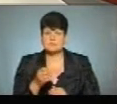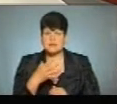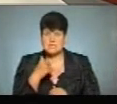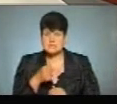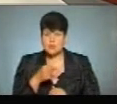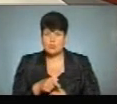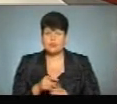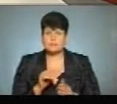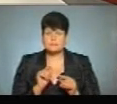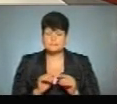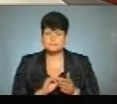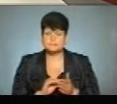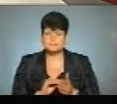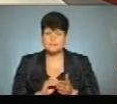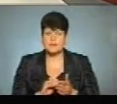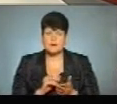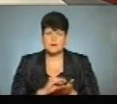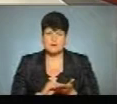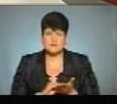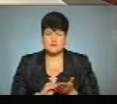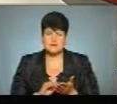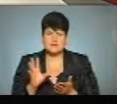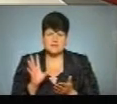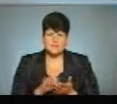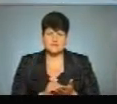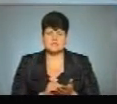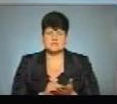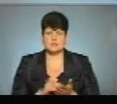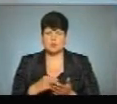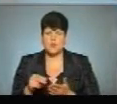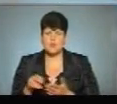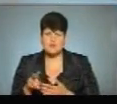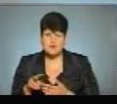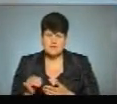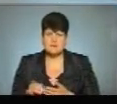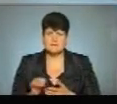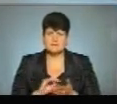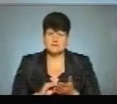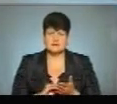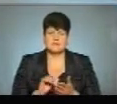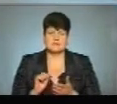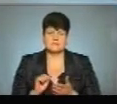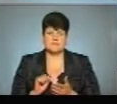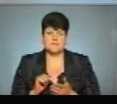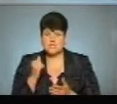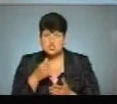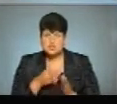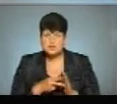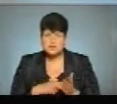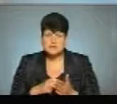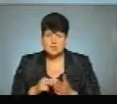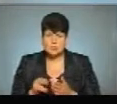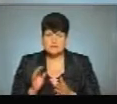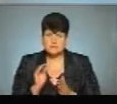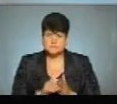2015 року публікували всі архіви закупівлі, ще коли не було прозоро продажів, тобто ми ще до того публікували архіви, всерічні плани закупівлі, це